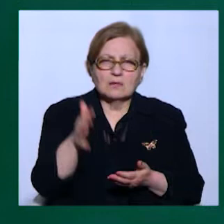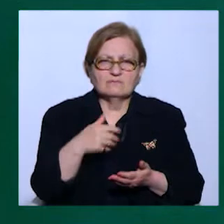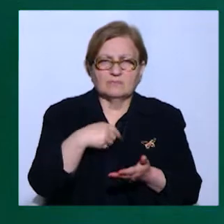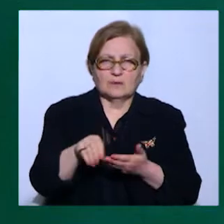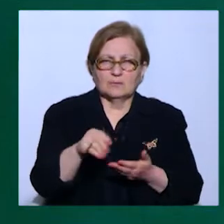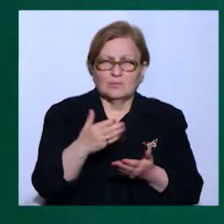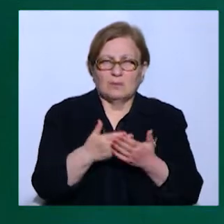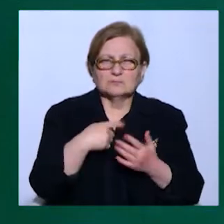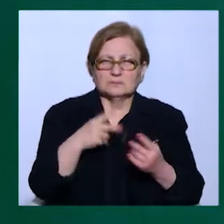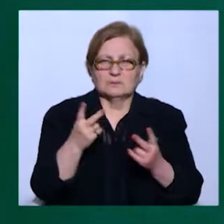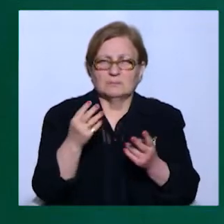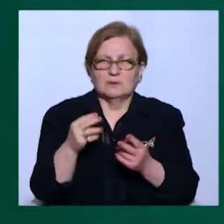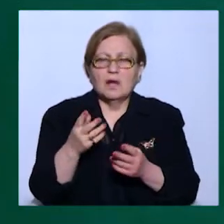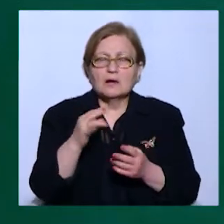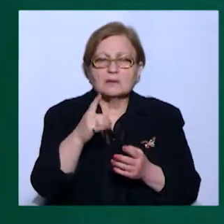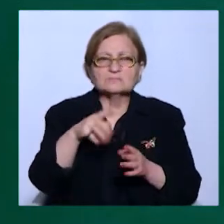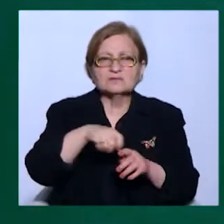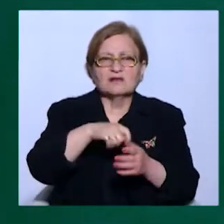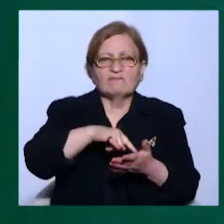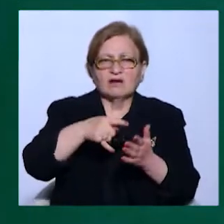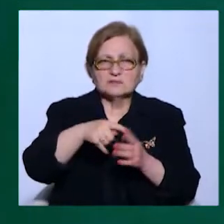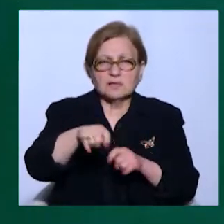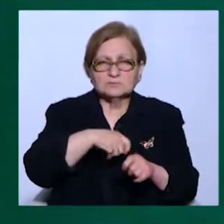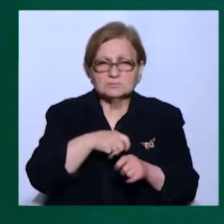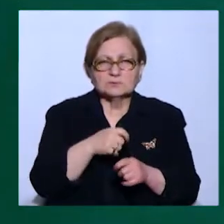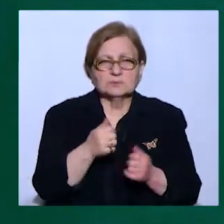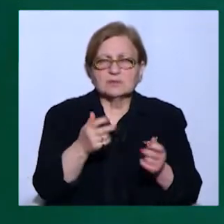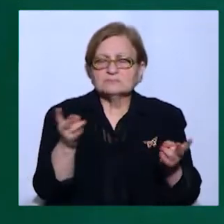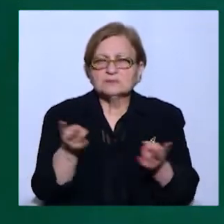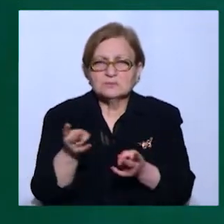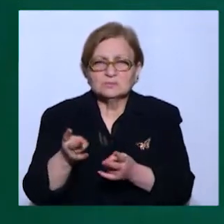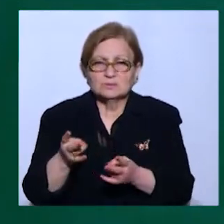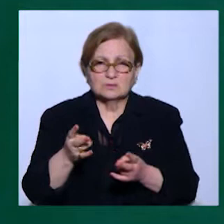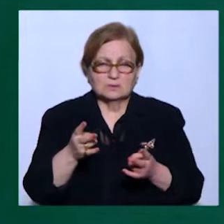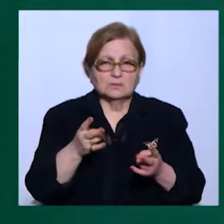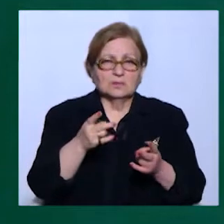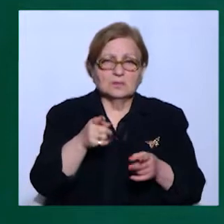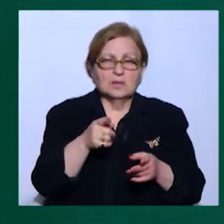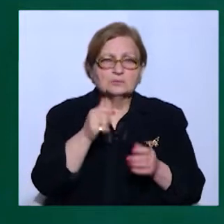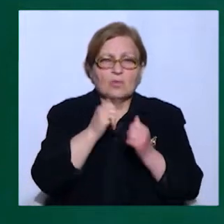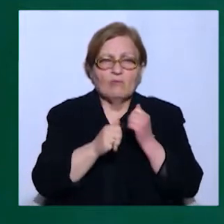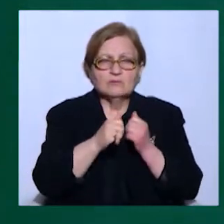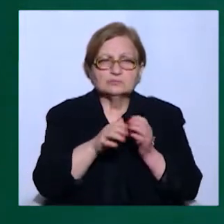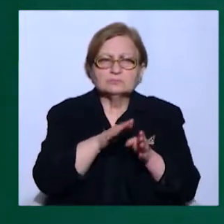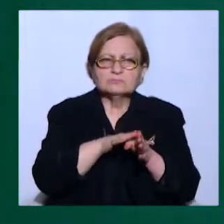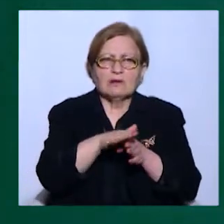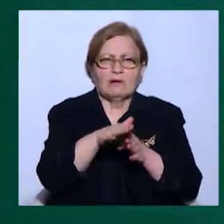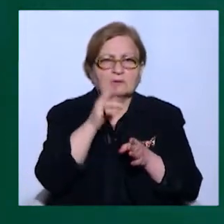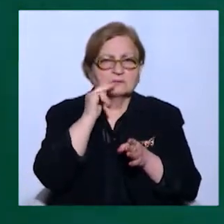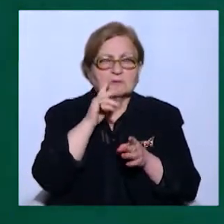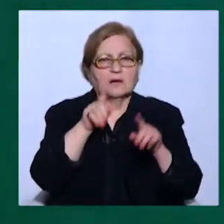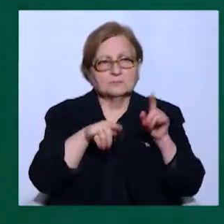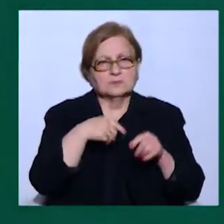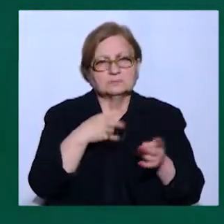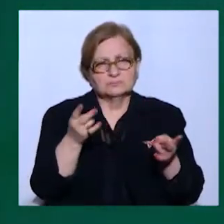გასაკეთებლად, რამდენი კვადრატული მეტრია და რამდენი რაღაცა დაჭირდება. ყოველთვის ეს მთელ რიცხვებში არ გამოისახება, ხო? და ხანდახან